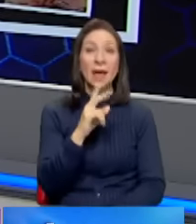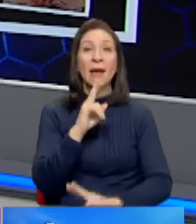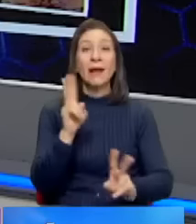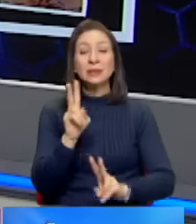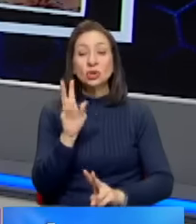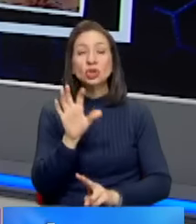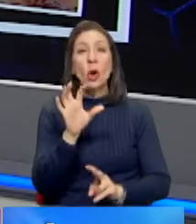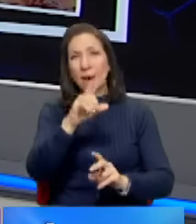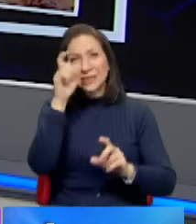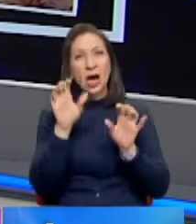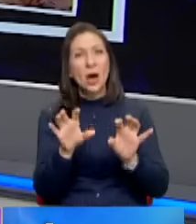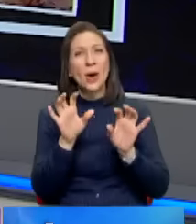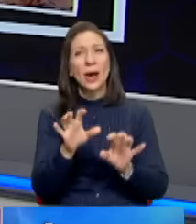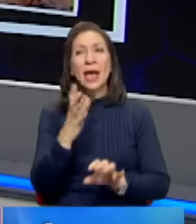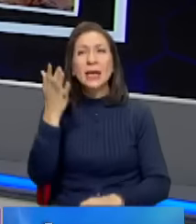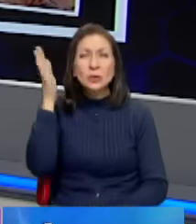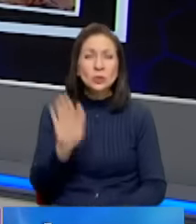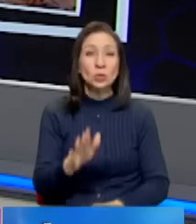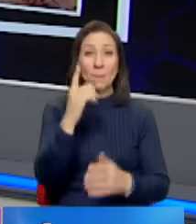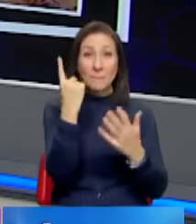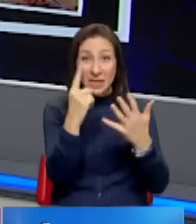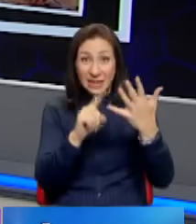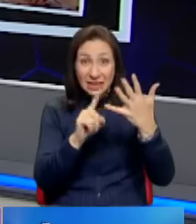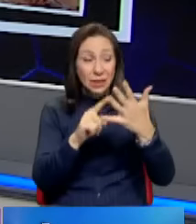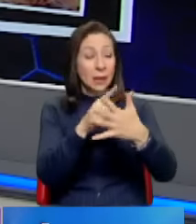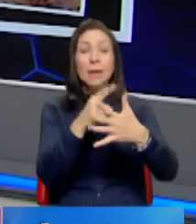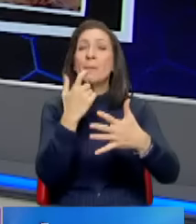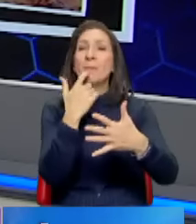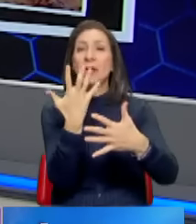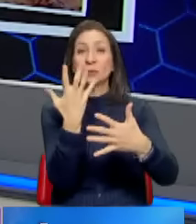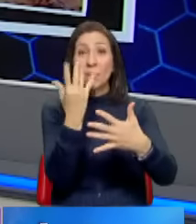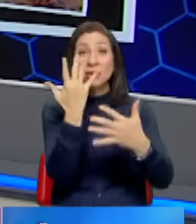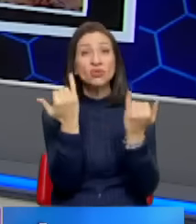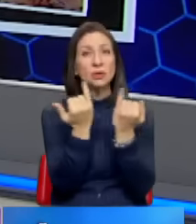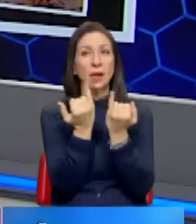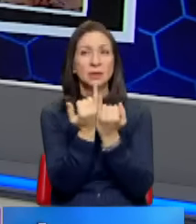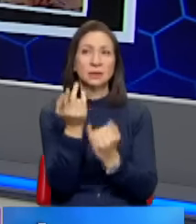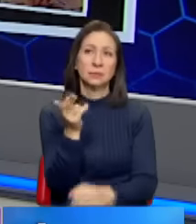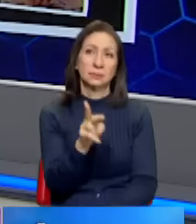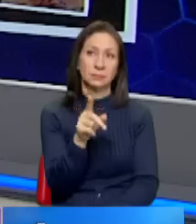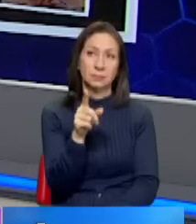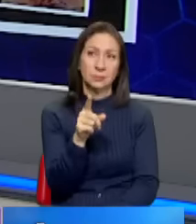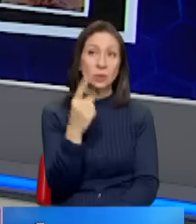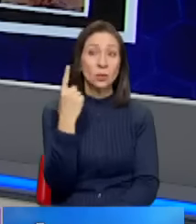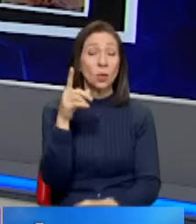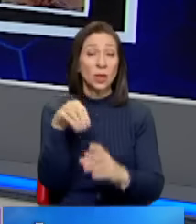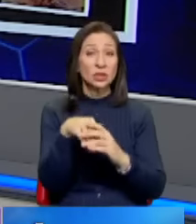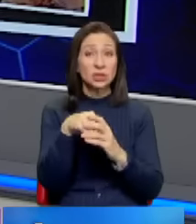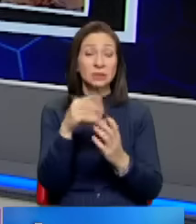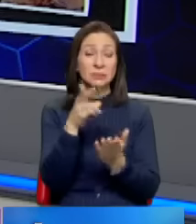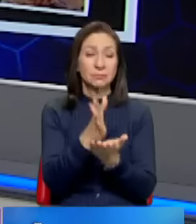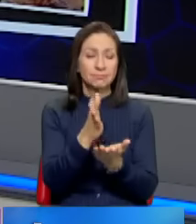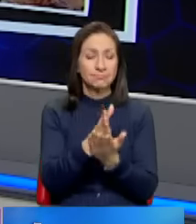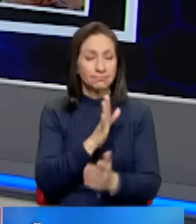soba faciasında çıkan yangında en küçüğü bir, en büyüğü 5 yaşında olan 5 kardeş hayatını kaybetti. Dün onlar için cenaze töreni